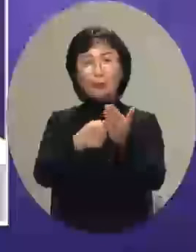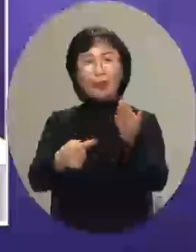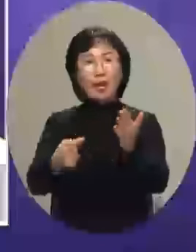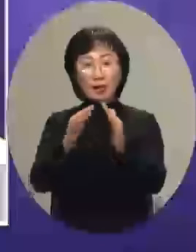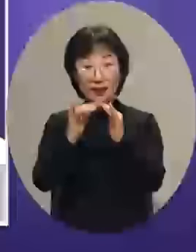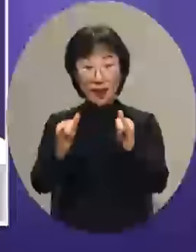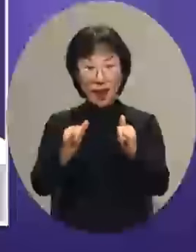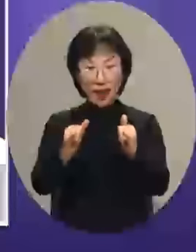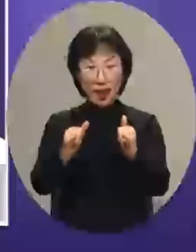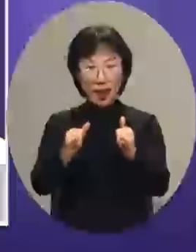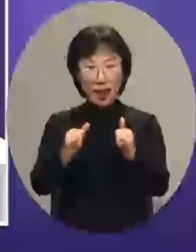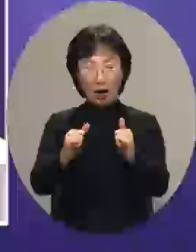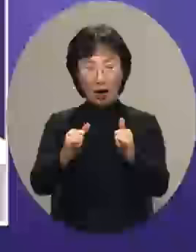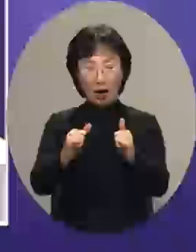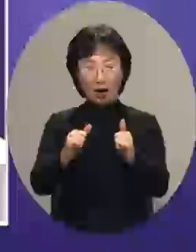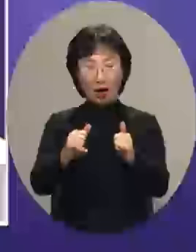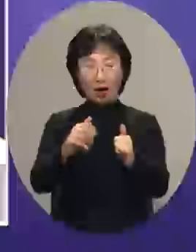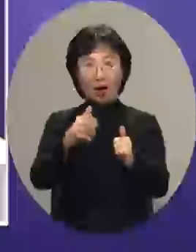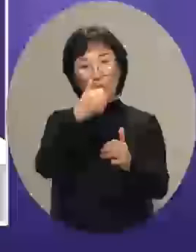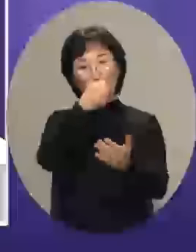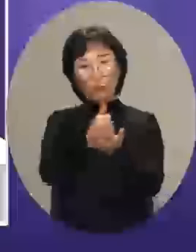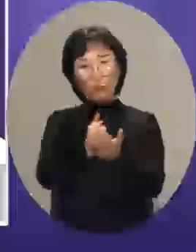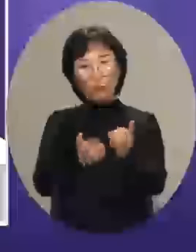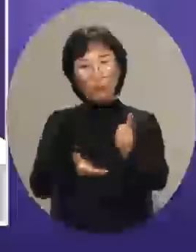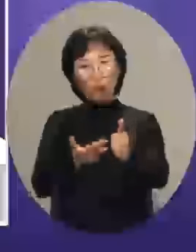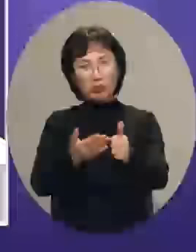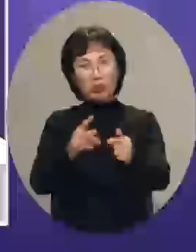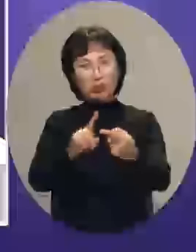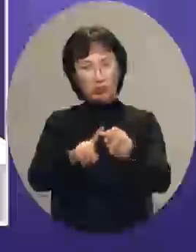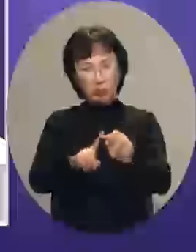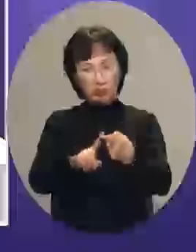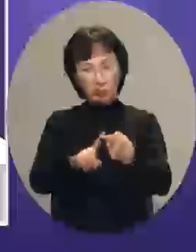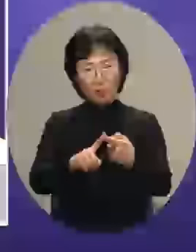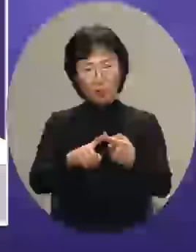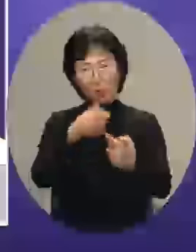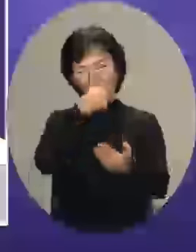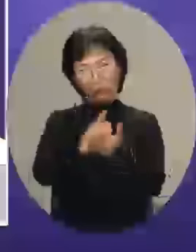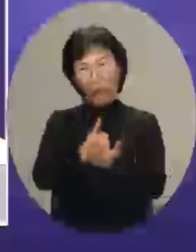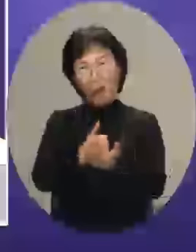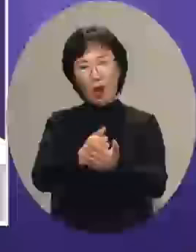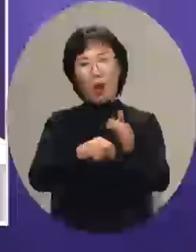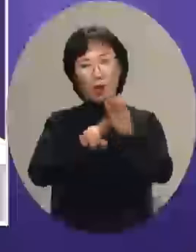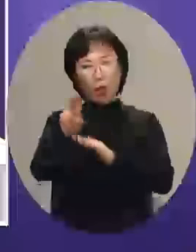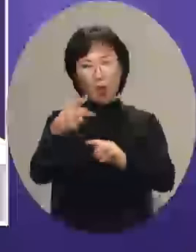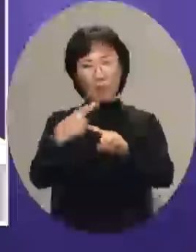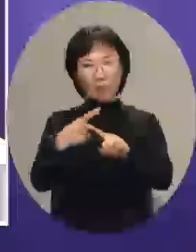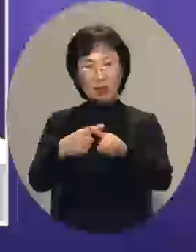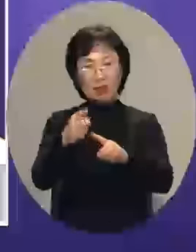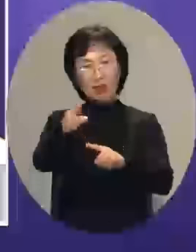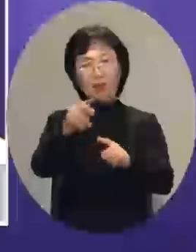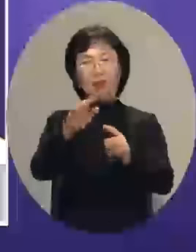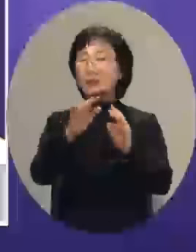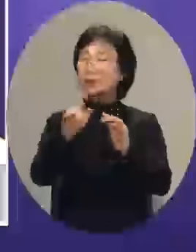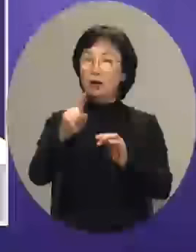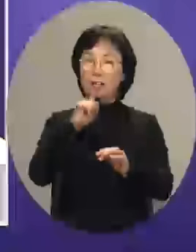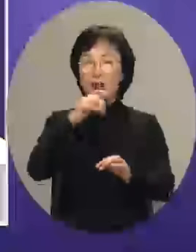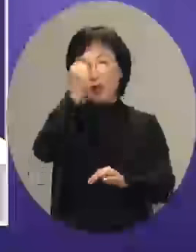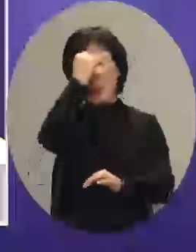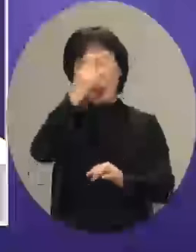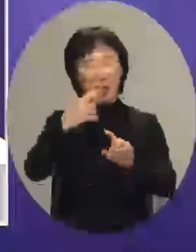핵심 피의자를 범인 도피시킨 것. 이건 저는 형법상 범인 도피에 해당한다고 봅니다. 예. 이건 사람이 할 짓이 아니라고 봐요.